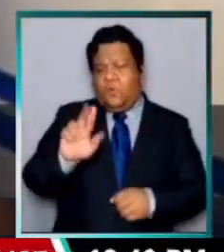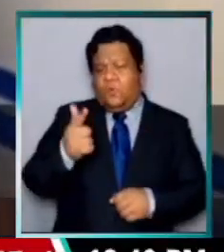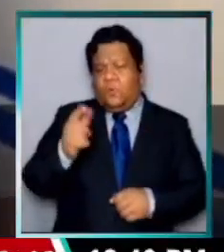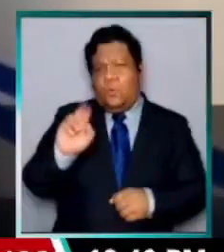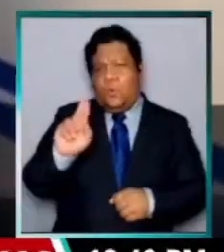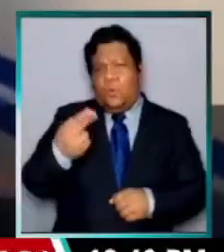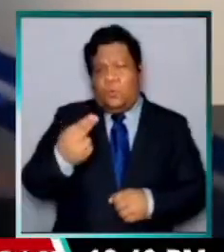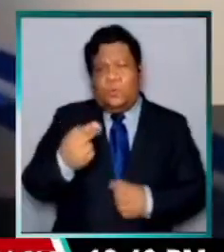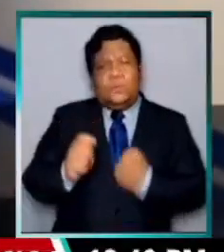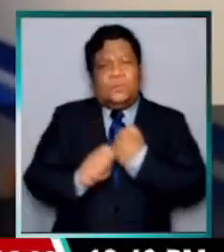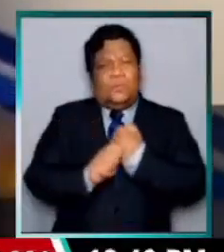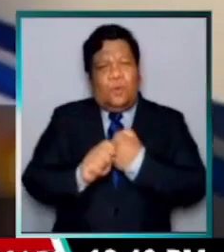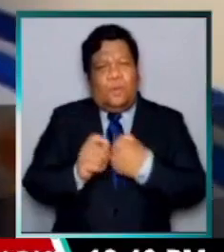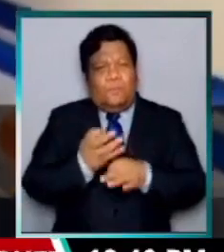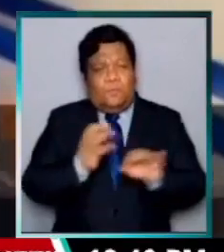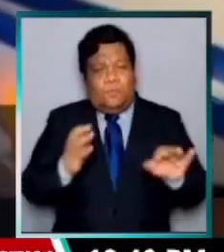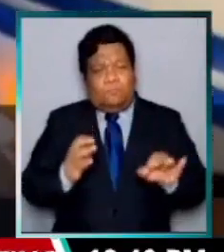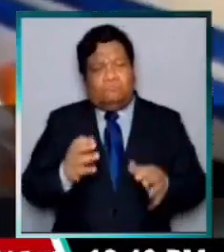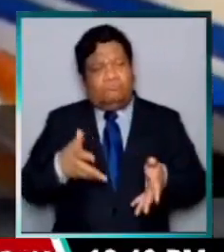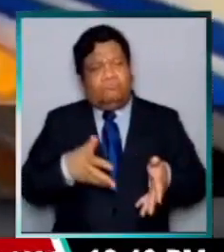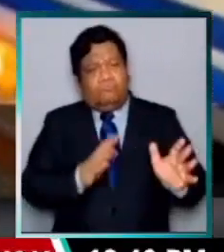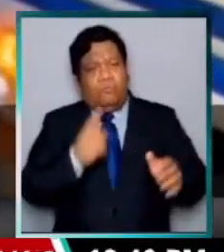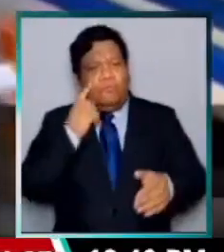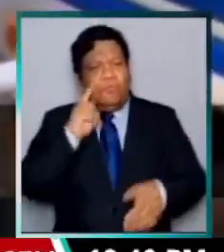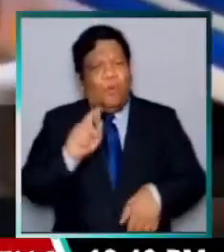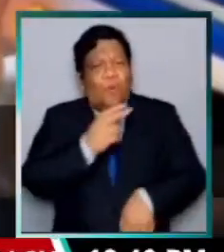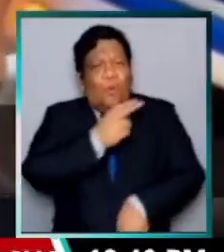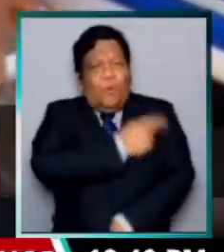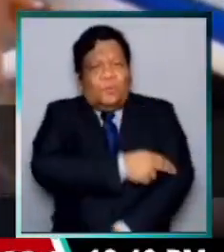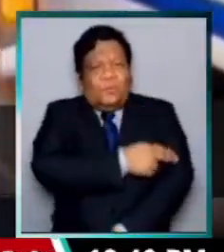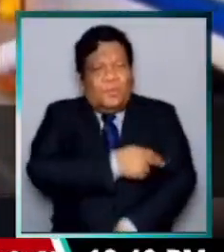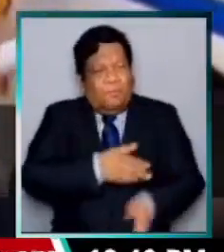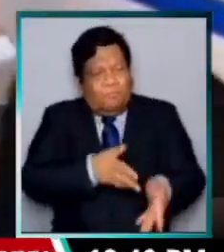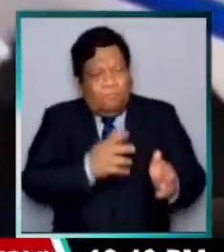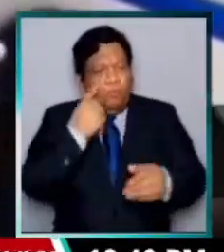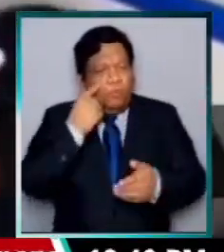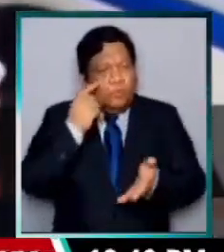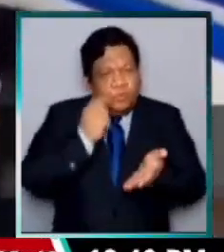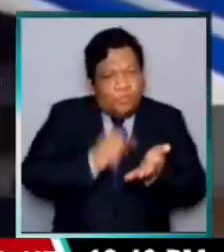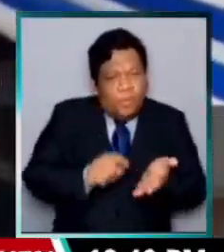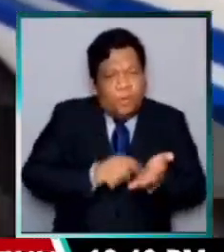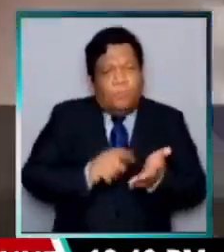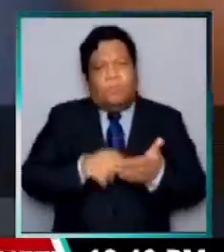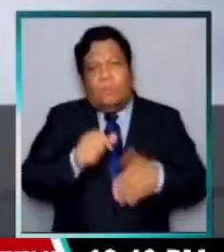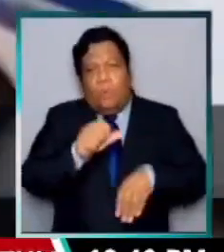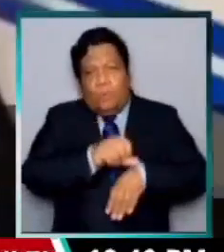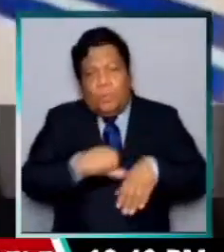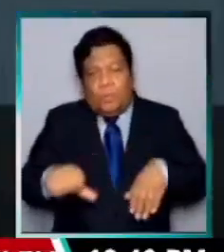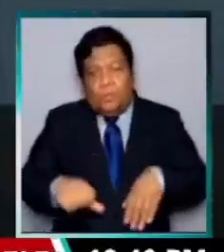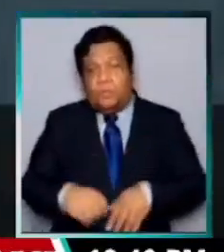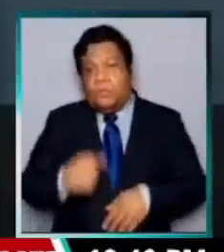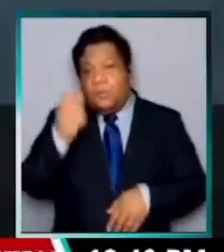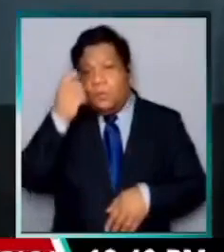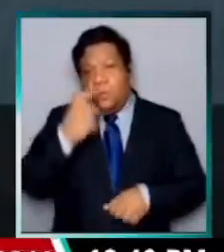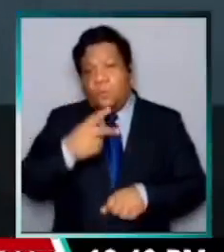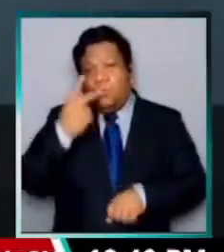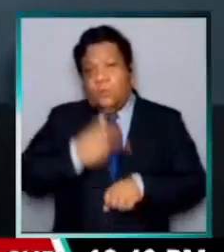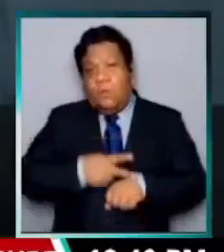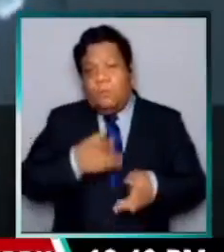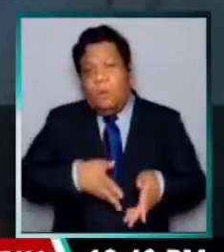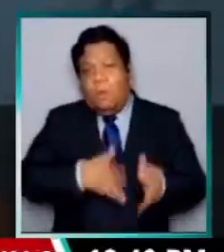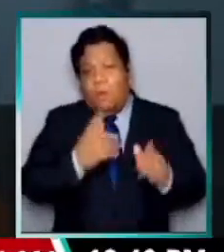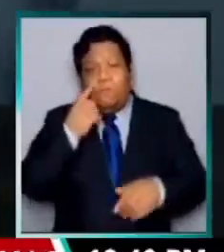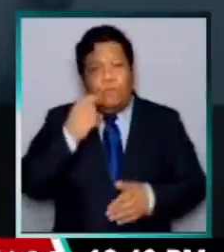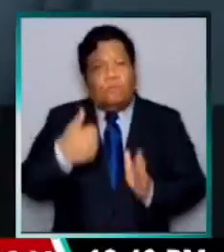Lima na medical furlough para magpasuri sa doktor o magpa-opera. Dalawang beses ding pinayagan si de Lima para makaboto sa